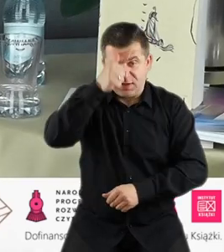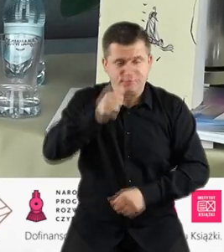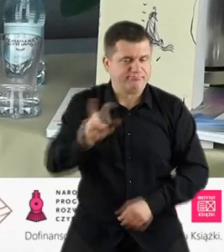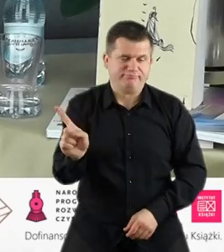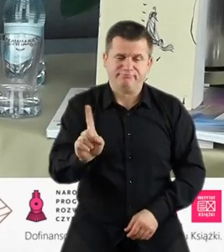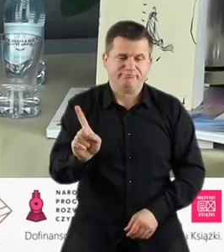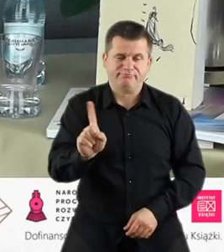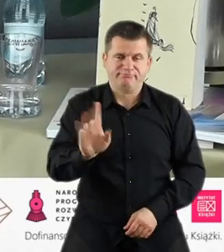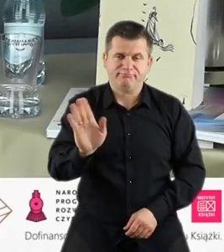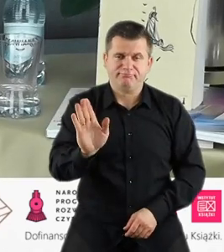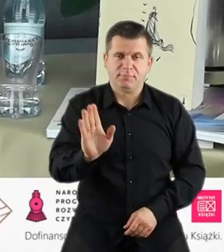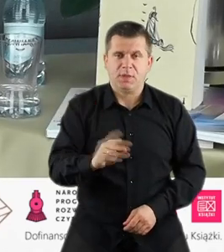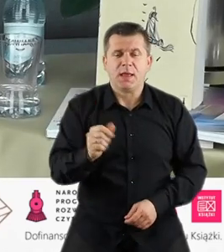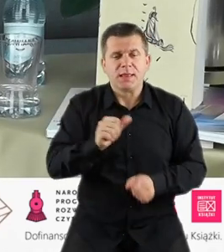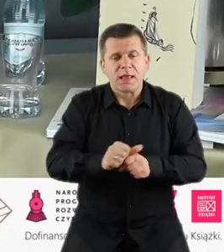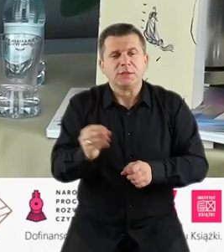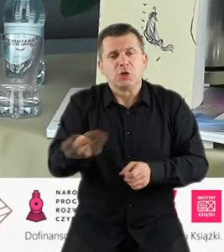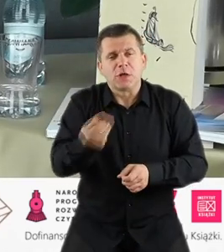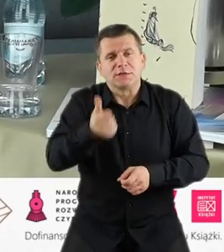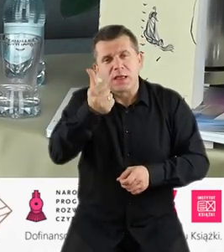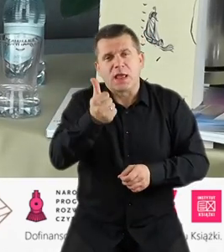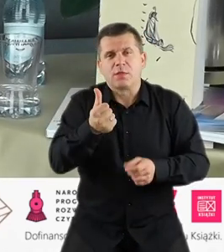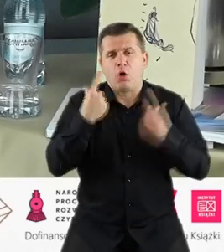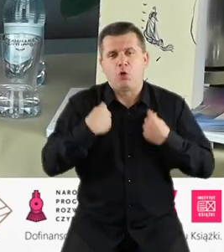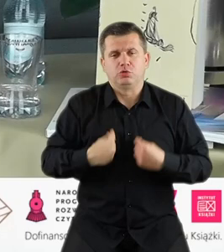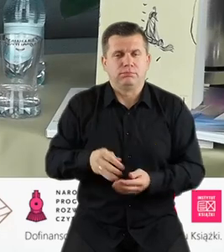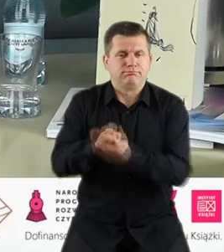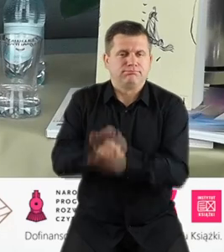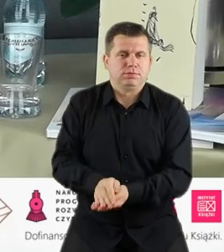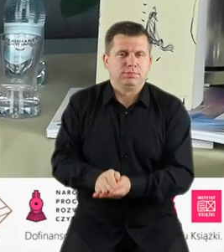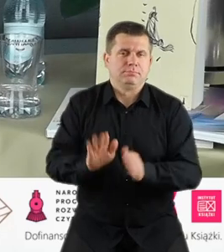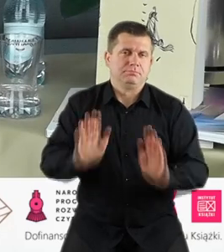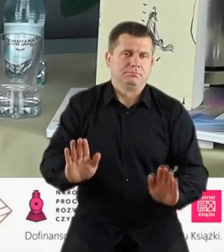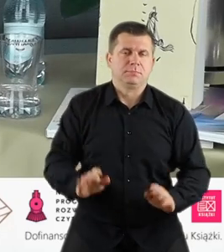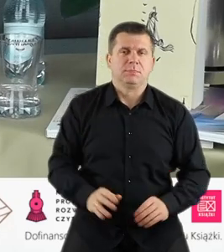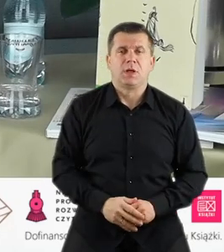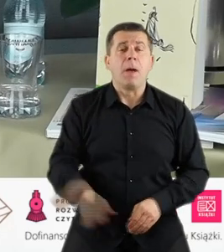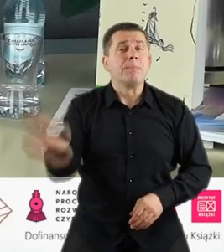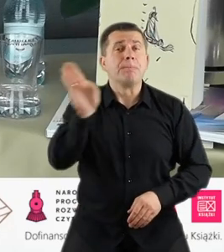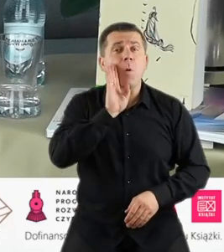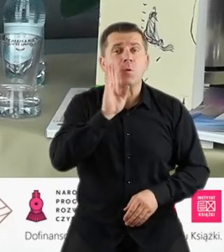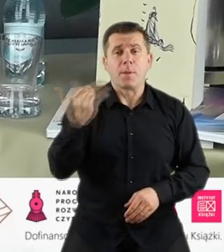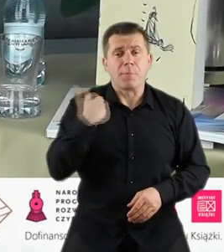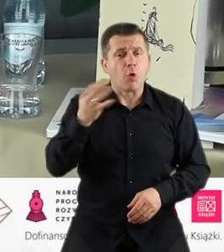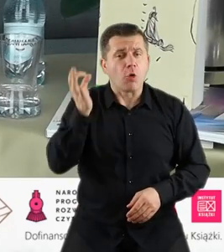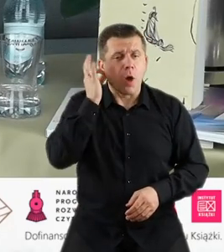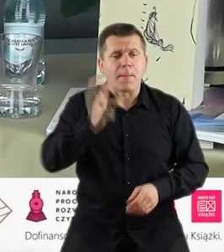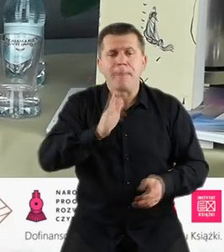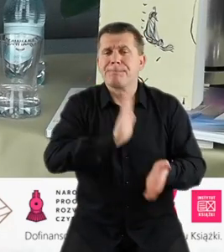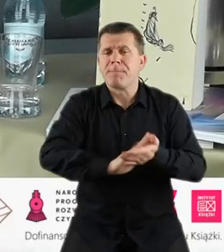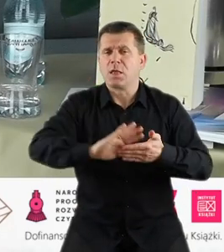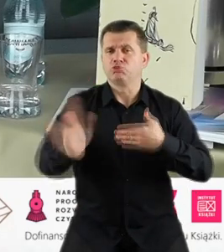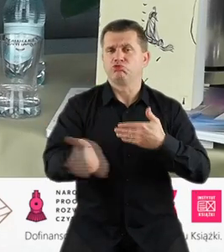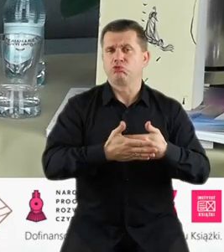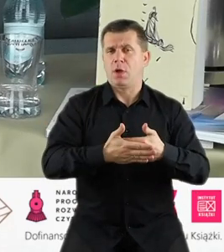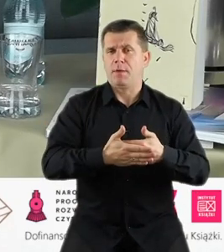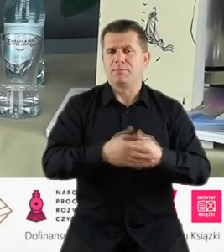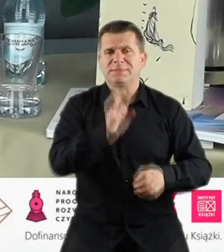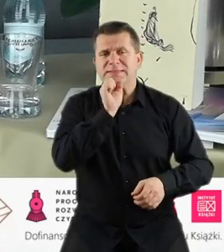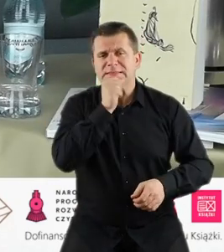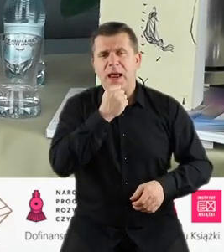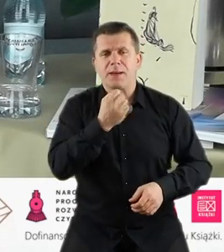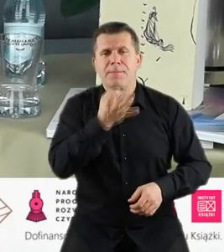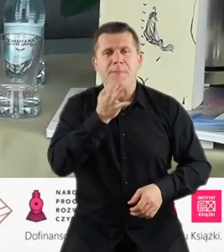i nazwisko, tylko że jest jeszcze jedna osoba pochowana. Podobnie było z kobietami niezamężnymi,